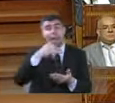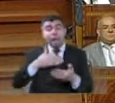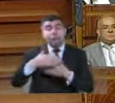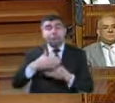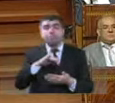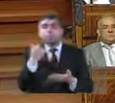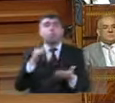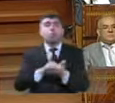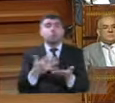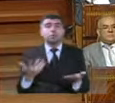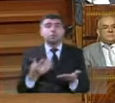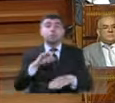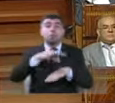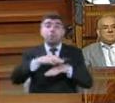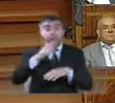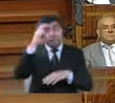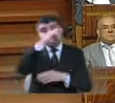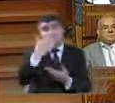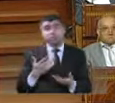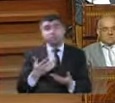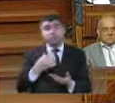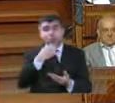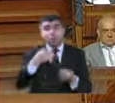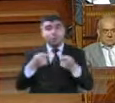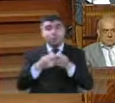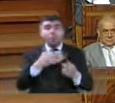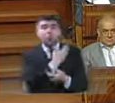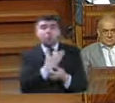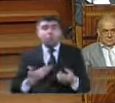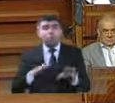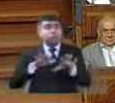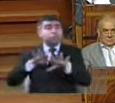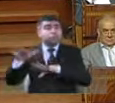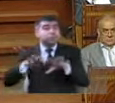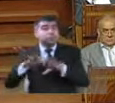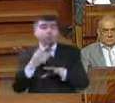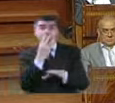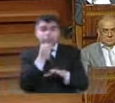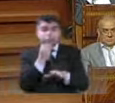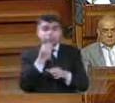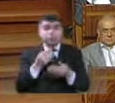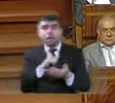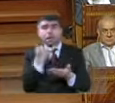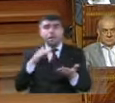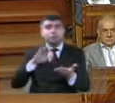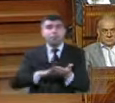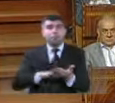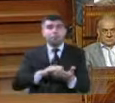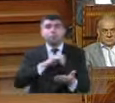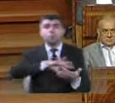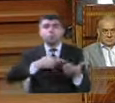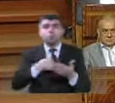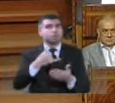المشكل ما يمكنش ينتظر، لان الحكومه خصها تاخذ واحد الاجراء، لان ما يمكنش حنا نسكتوا على الوفاه ونقولوا راه هذا الشيء